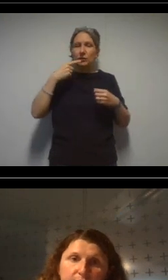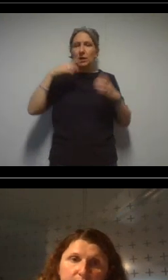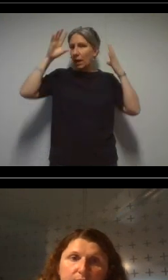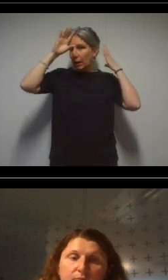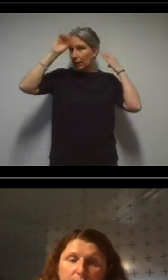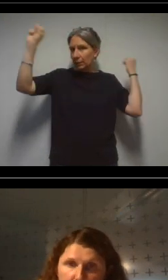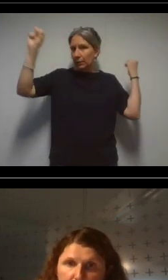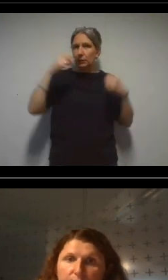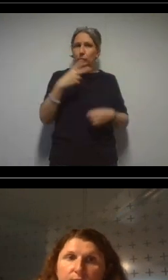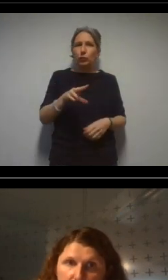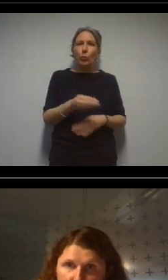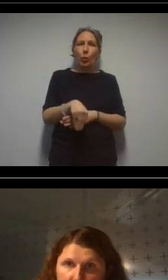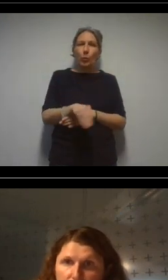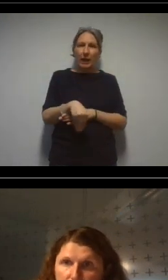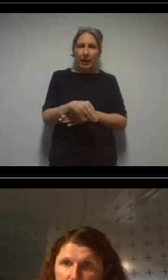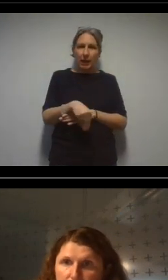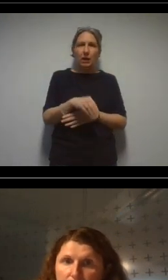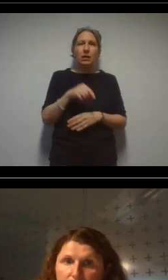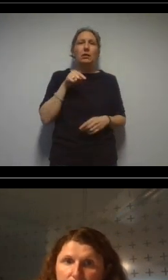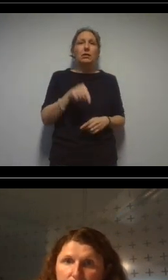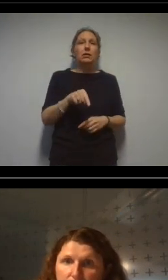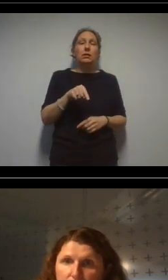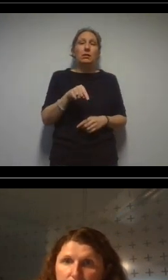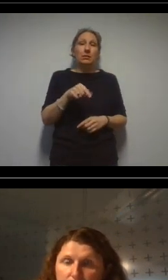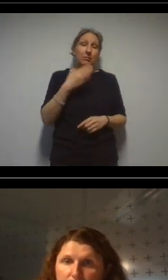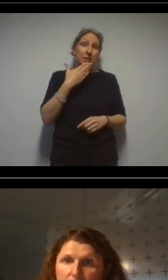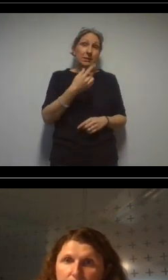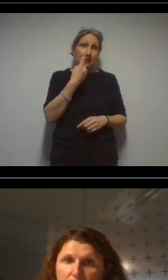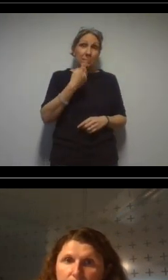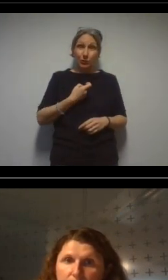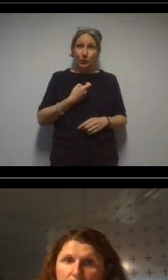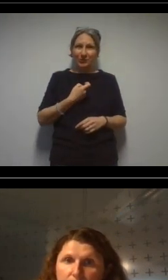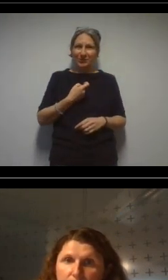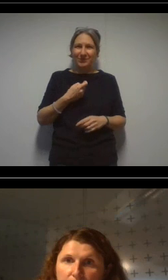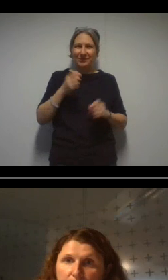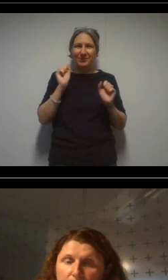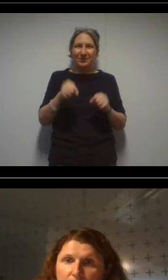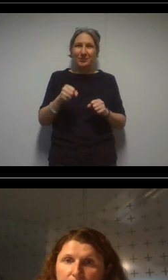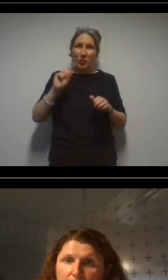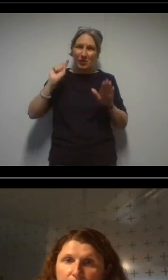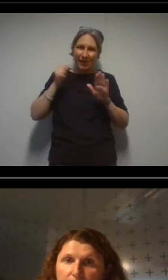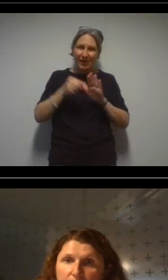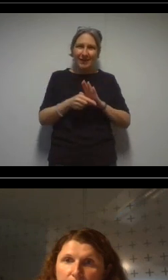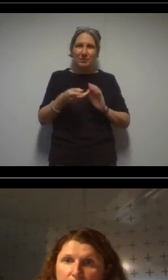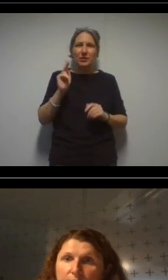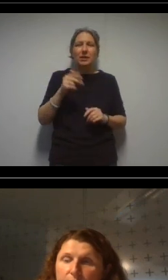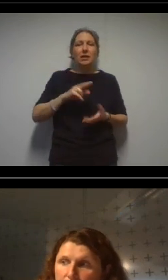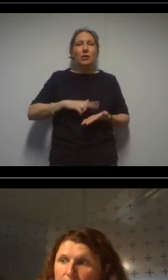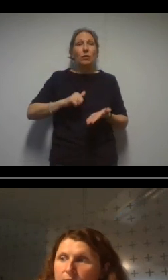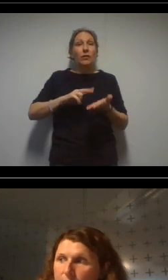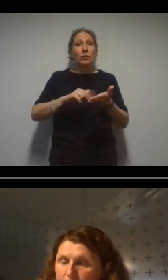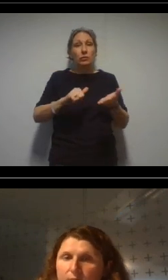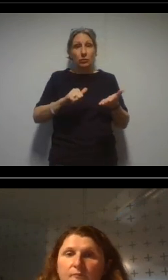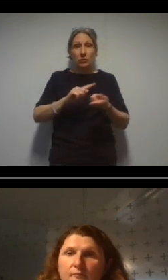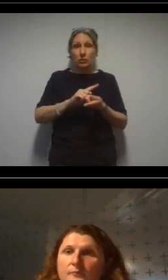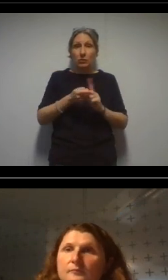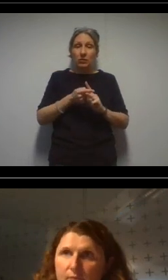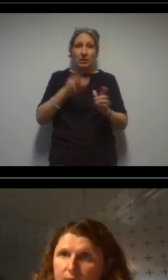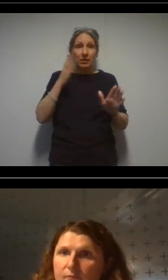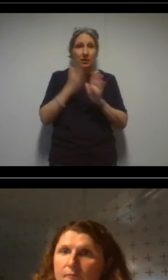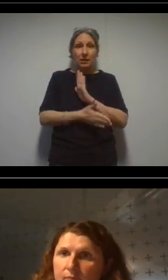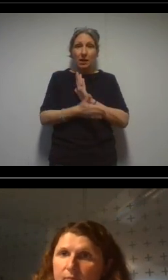Montpellier. Et cette convention, merci pour la question qui me permet d'aller un peu plus loin, nous permet d'être en lien directement avec les